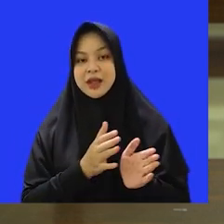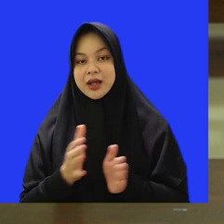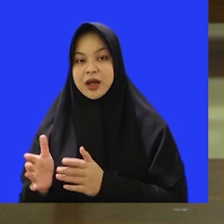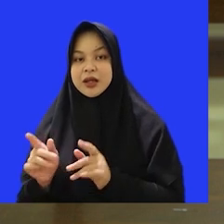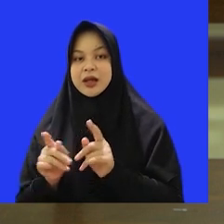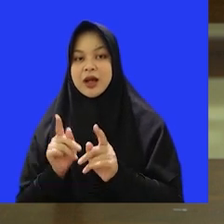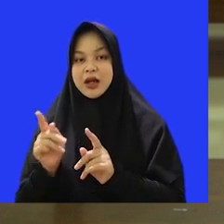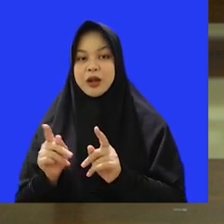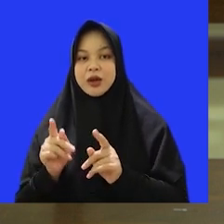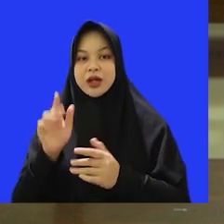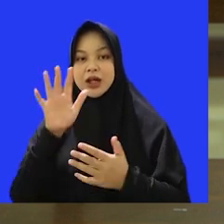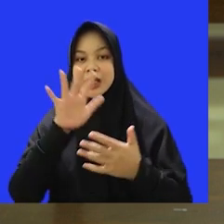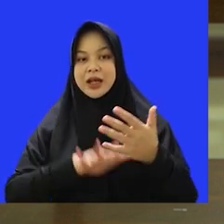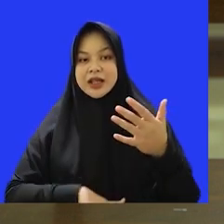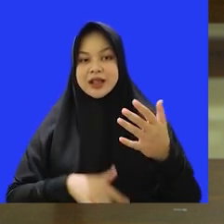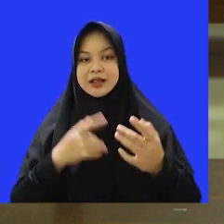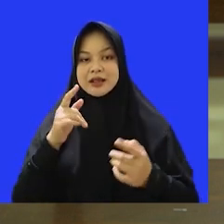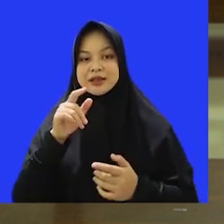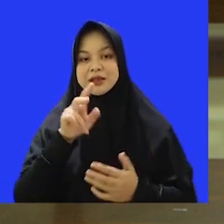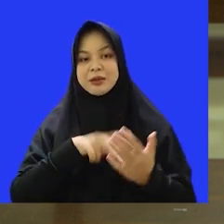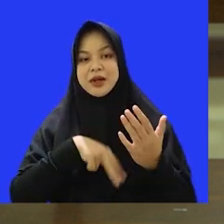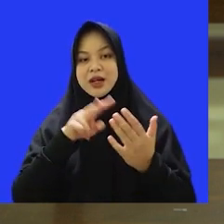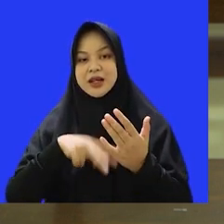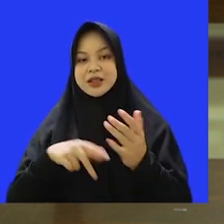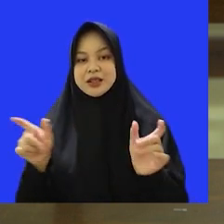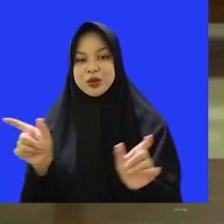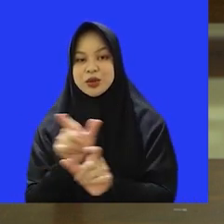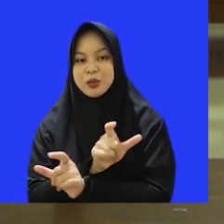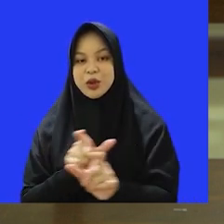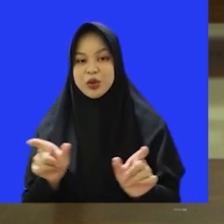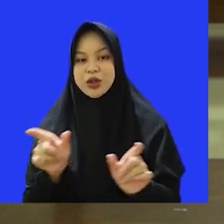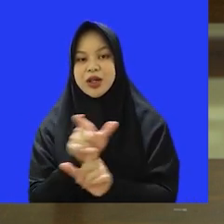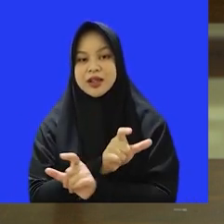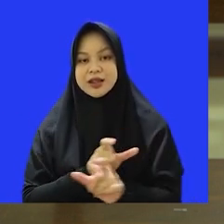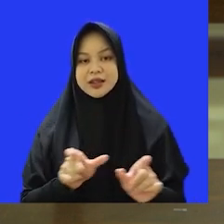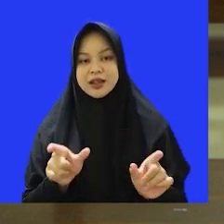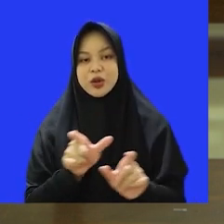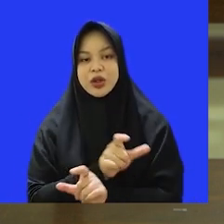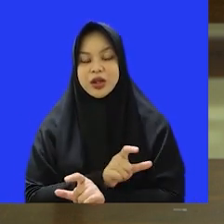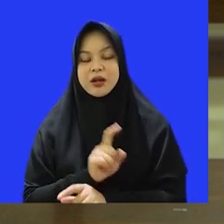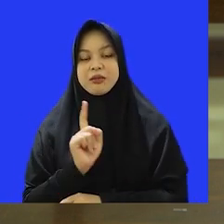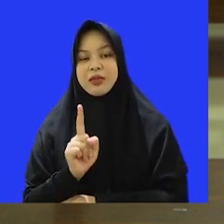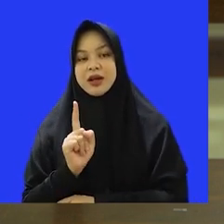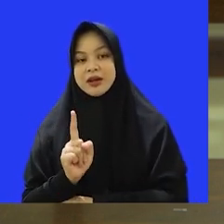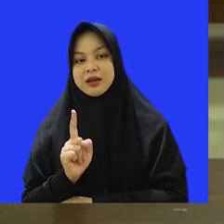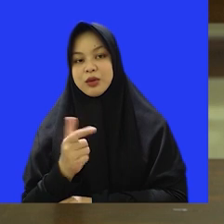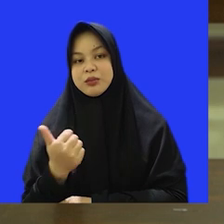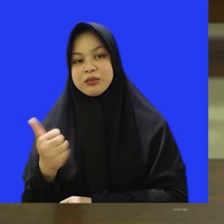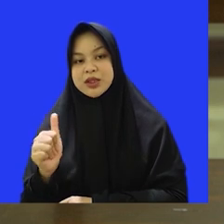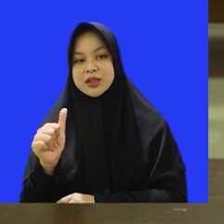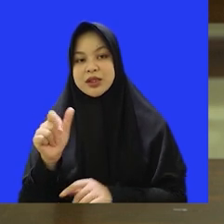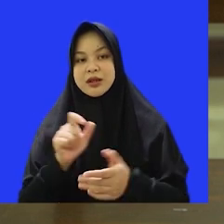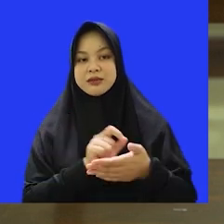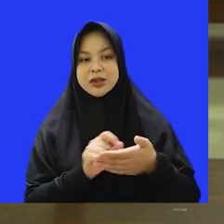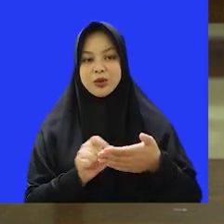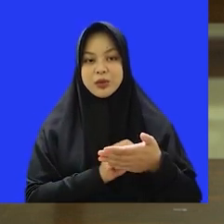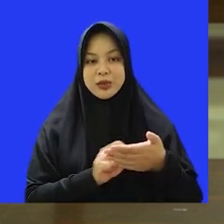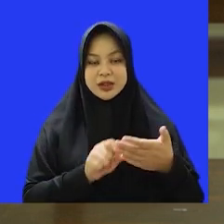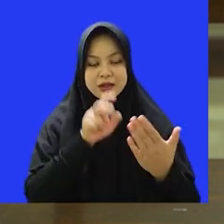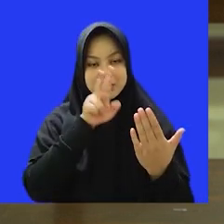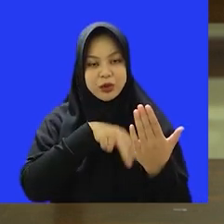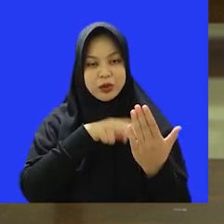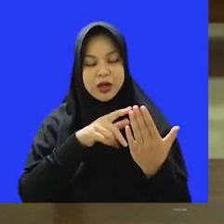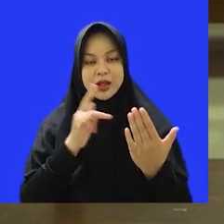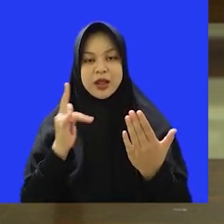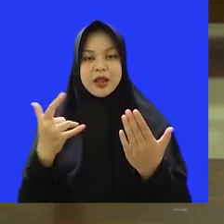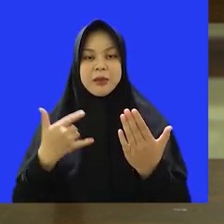tuli. Jadi, kalau dinarasi dalam bacaan itu bisa terbalik-balik kata-katanya. Maka sekalipun dia bisa baca